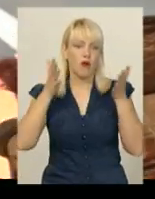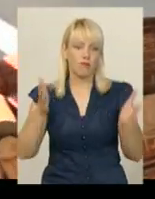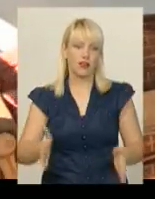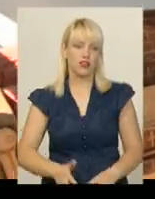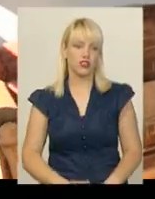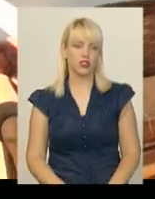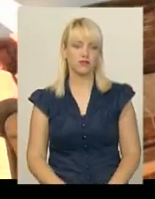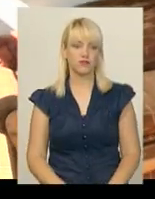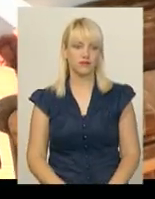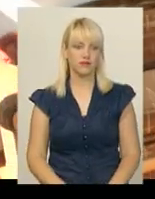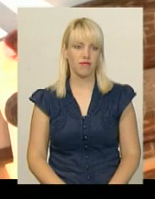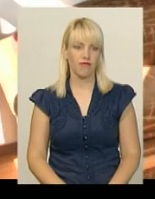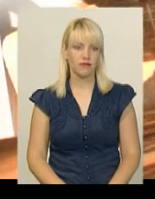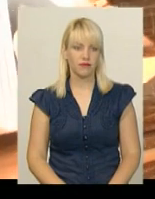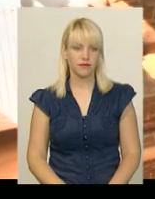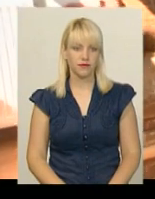Покликано.